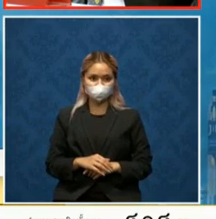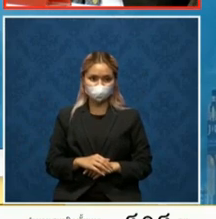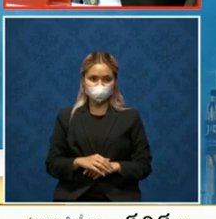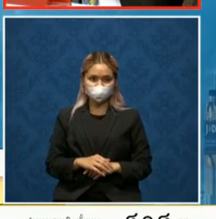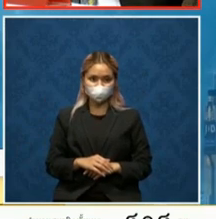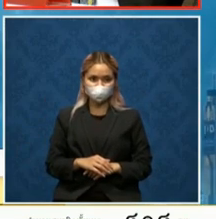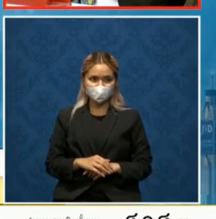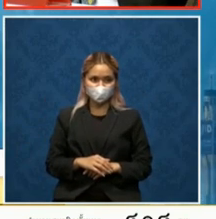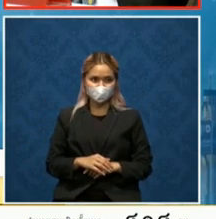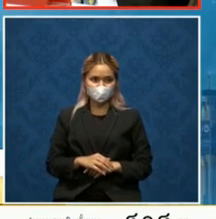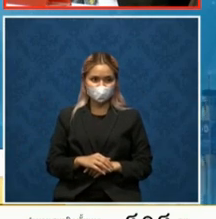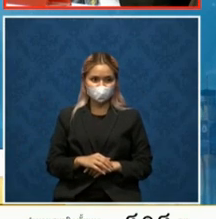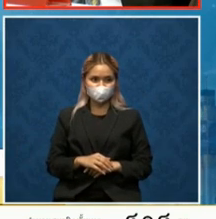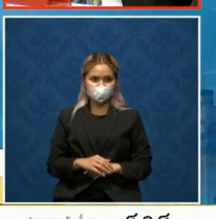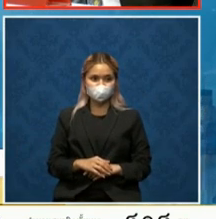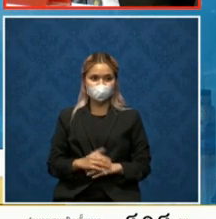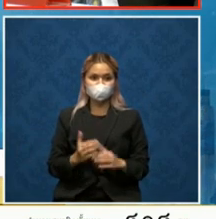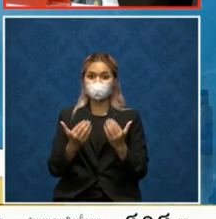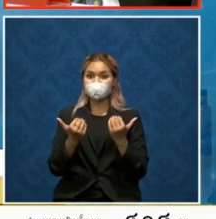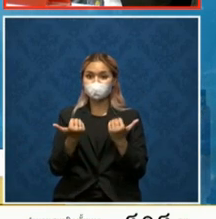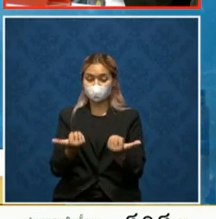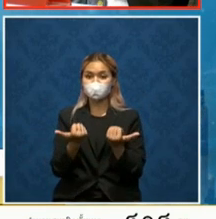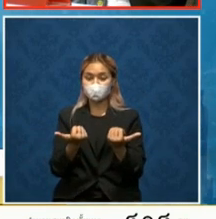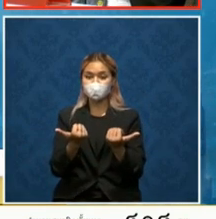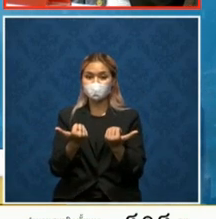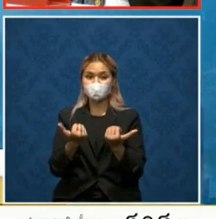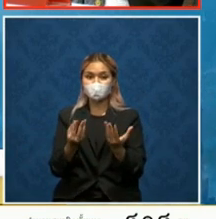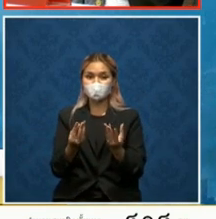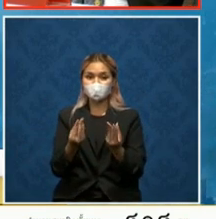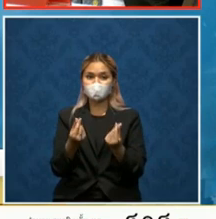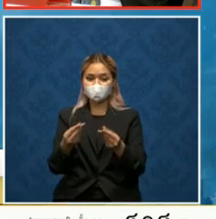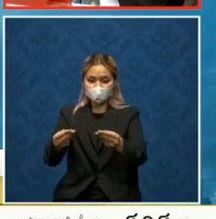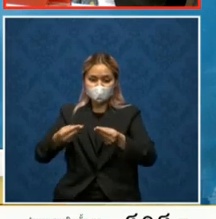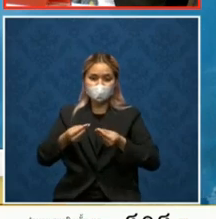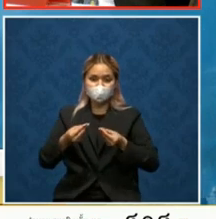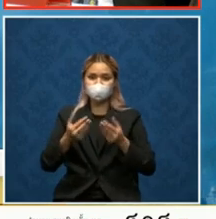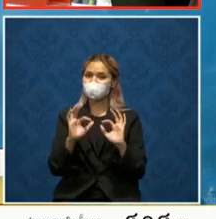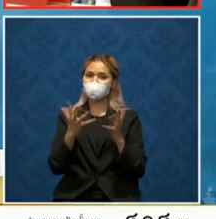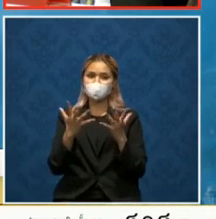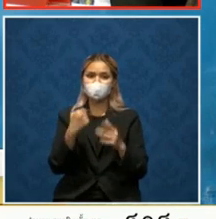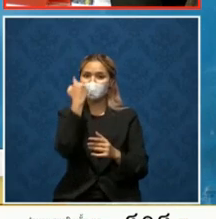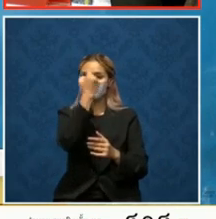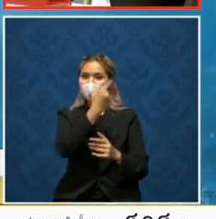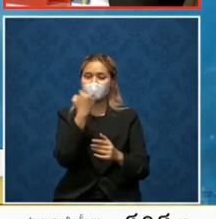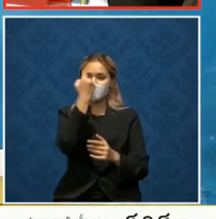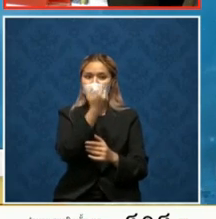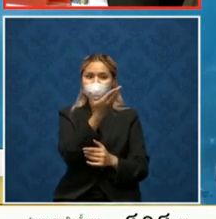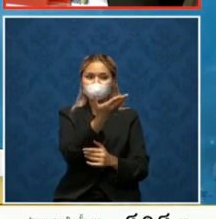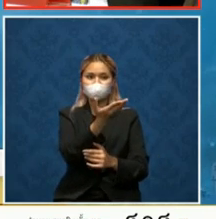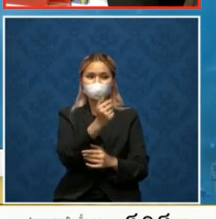ดำเนินการอยู่ครับไม่คืนให้กับกรมป่าไม้เลยไปดูผู้ถือหุ้นสิครับ